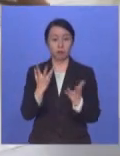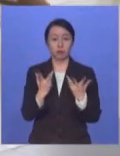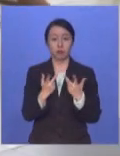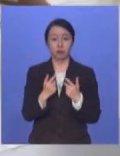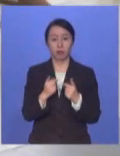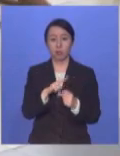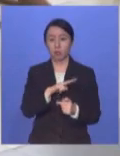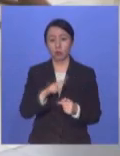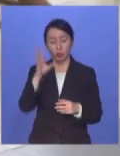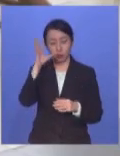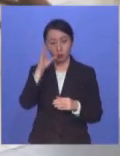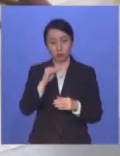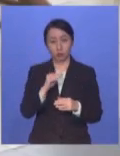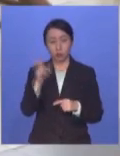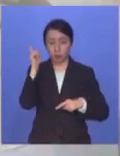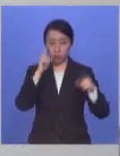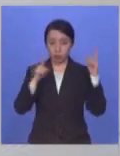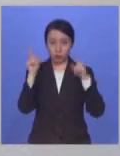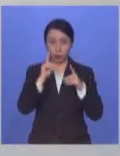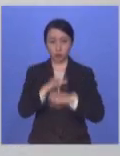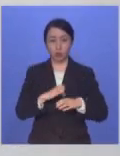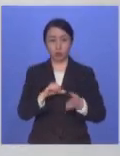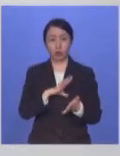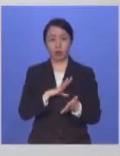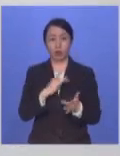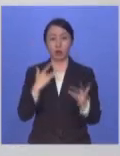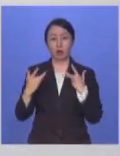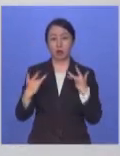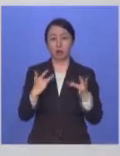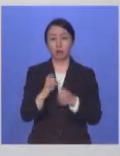завершении литературного вечера с творческими номерами выступили